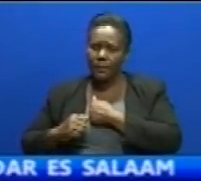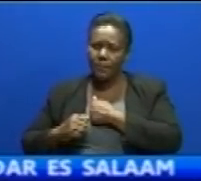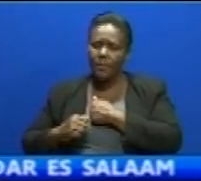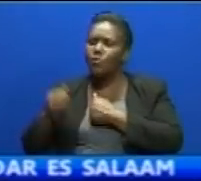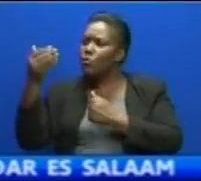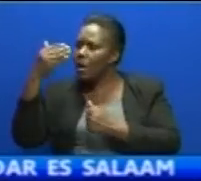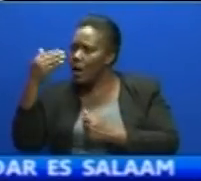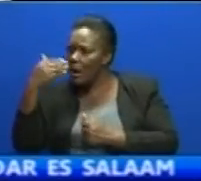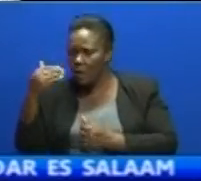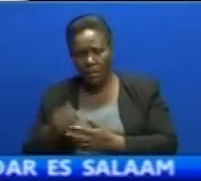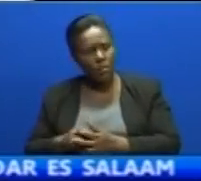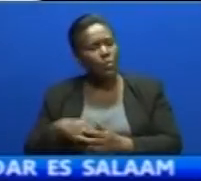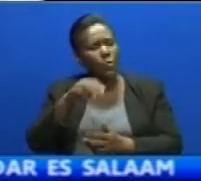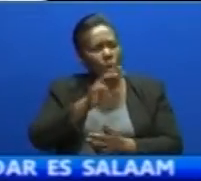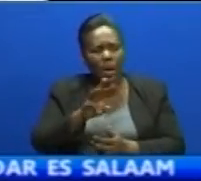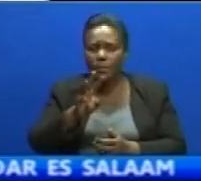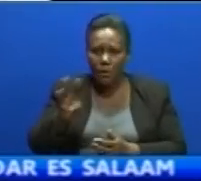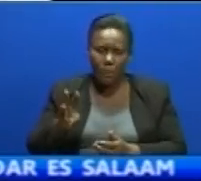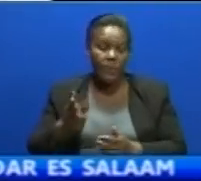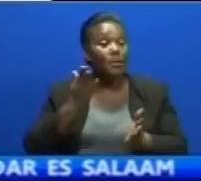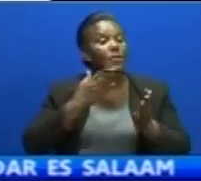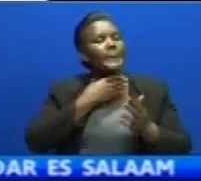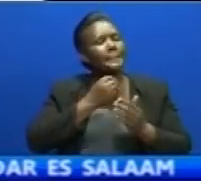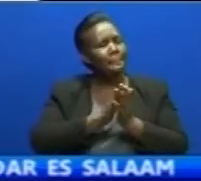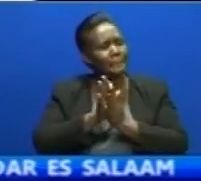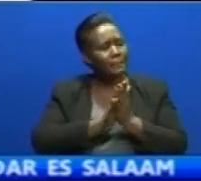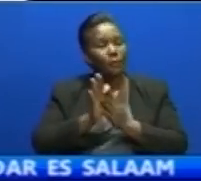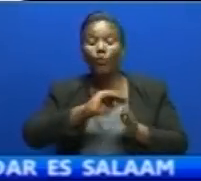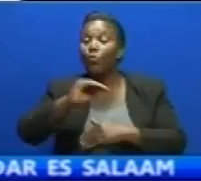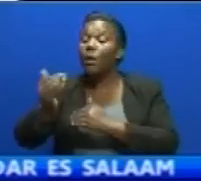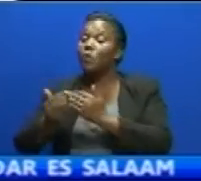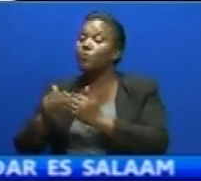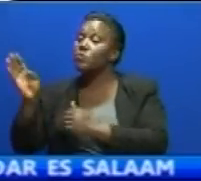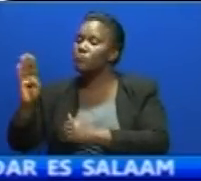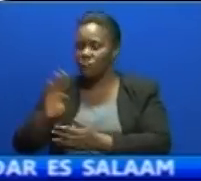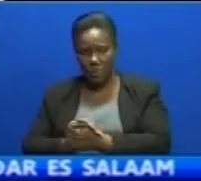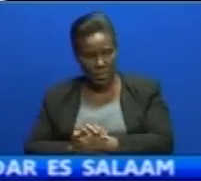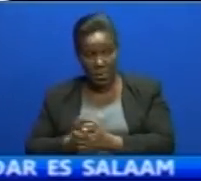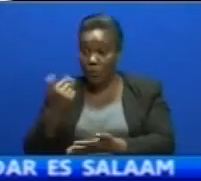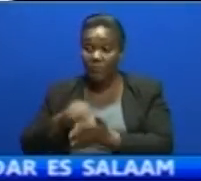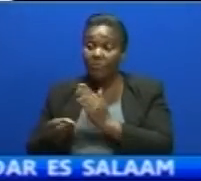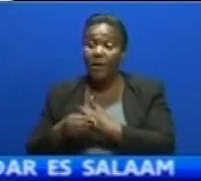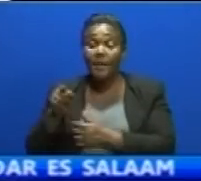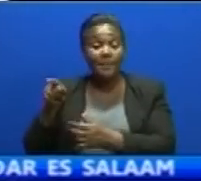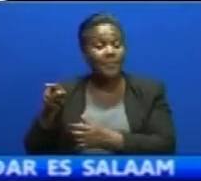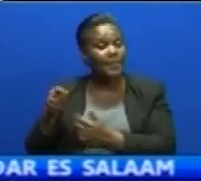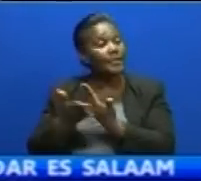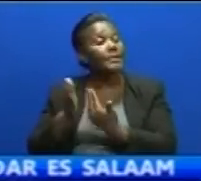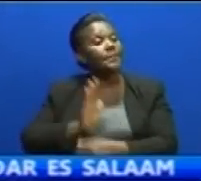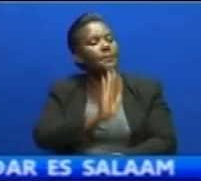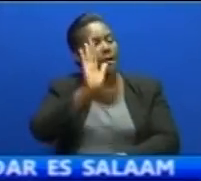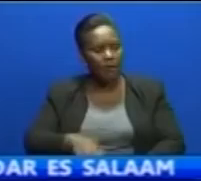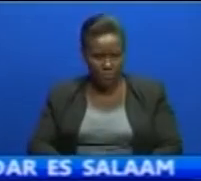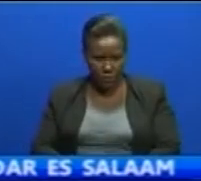Europe, mahali popote, ili warudi Burundi. Burundi nchi nchi yao, kujiunga na wengine